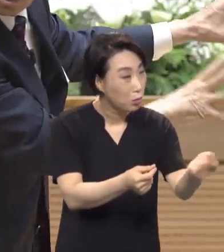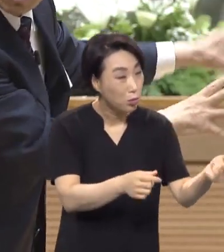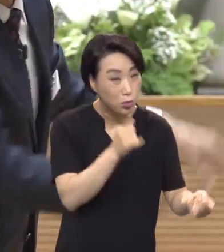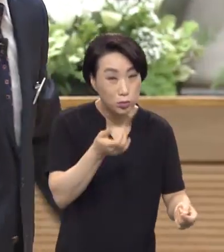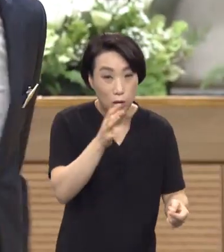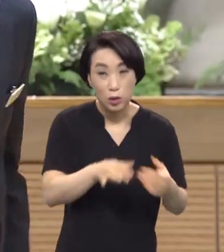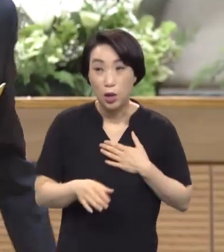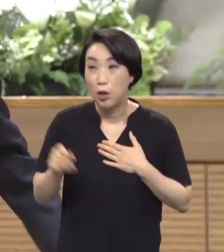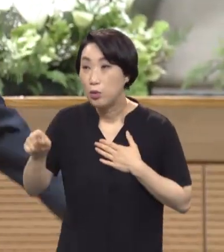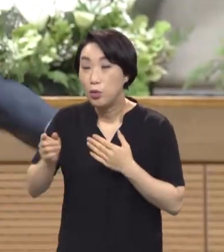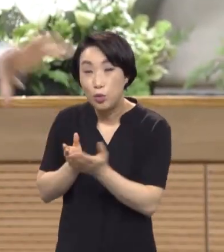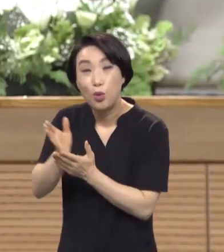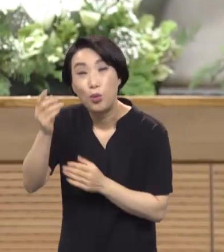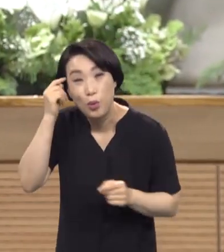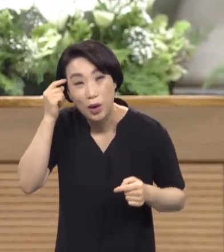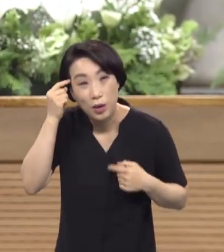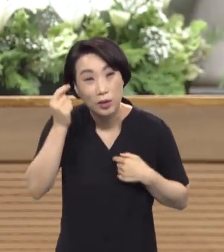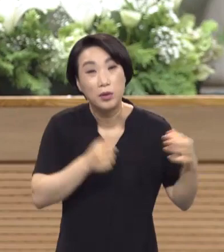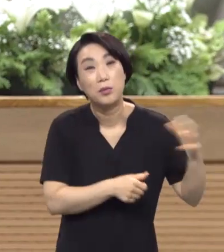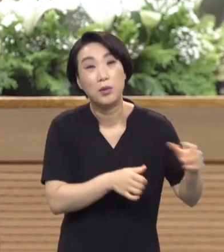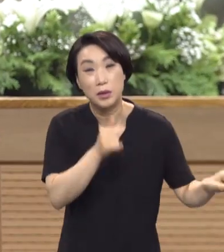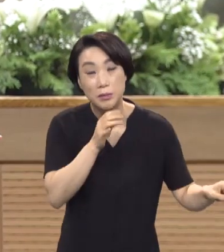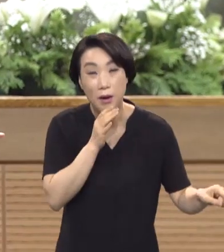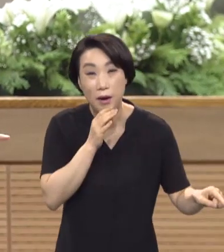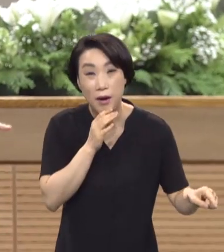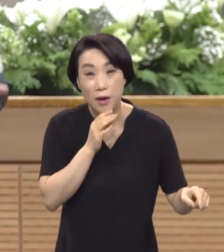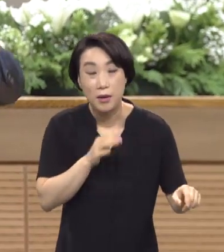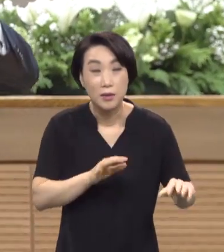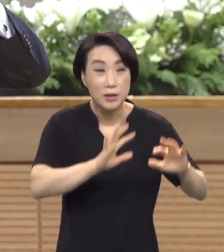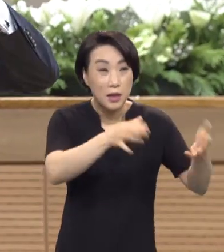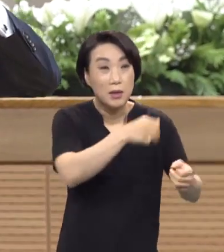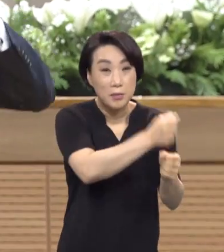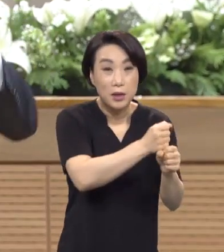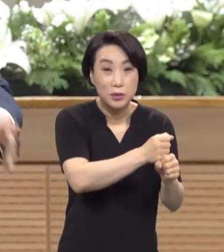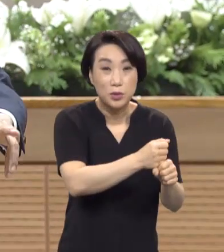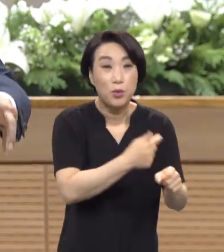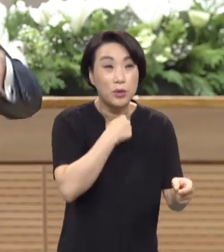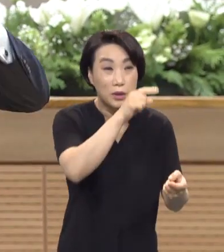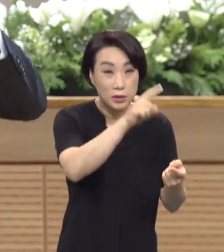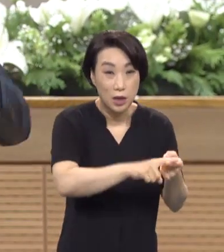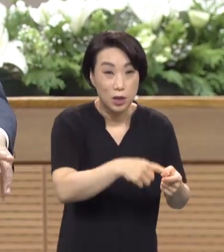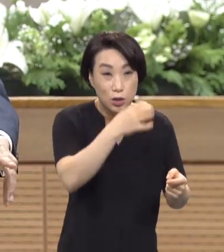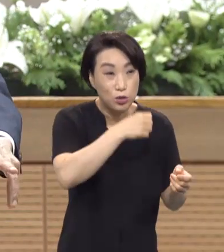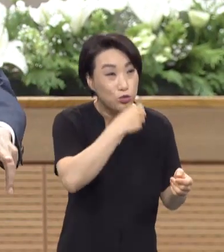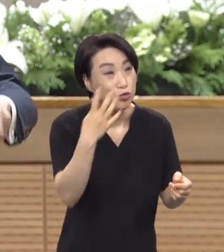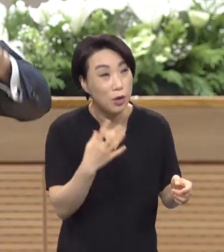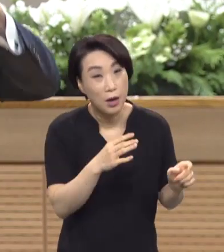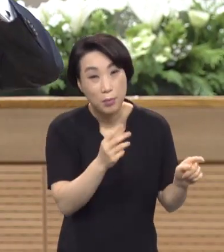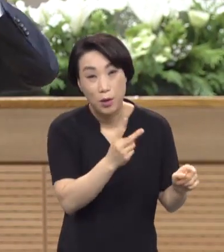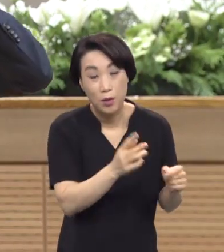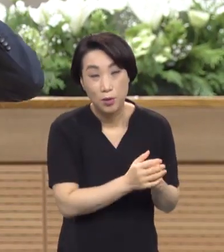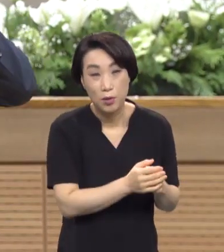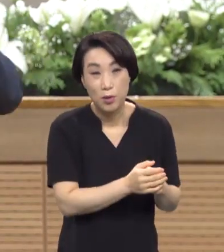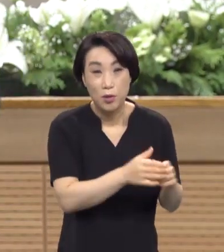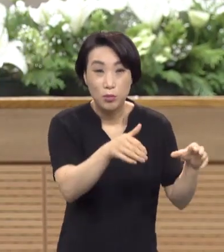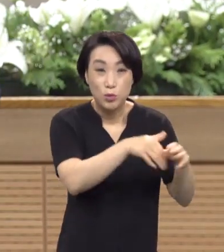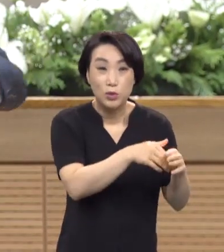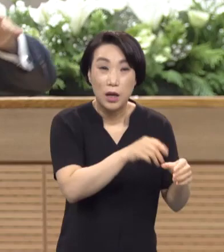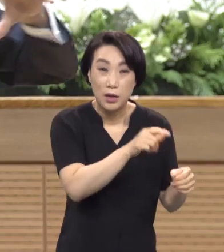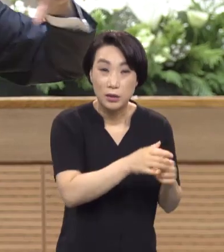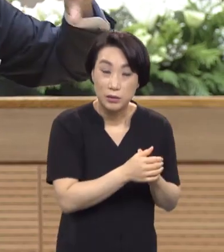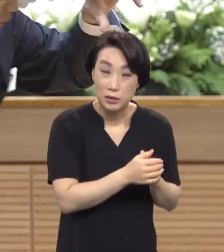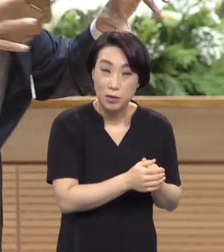이쪽으로 가냐? 그래요. 세상은 전부 다 세상이 만든 요구대로 유행을 따라 문화를